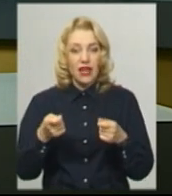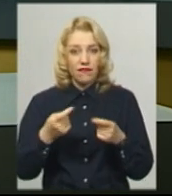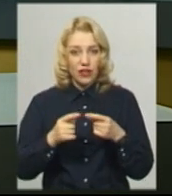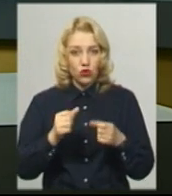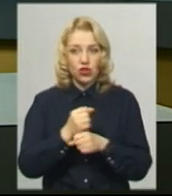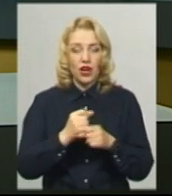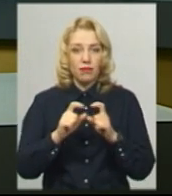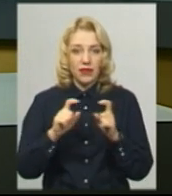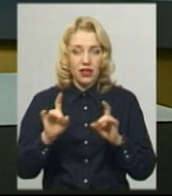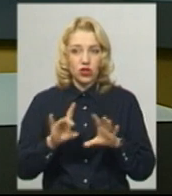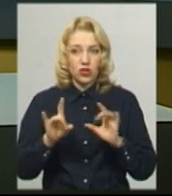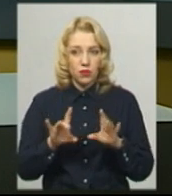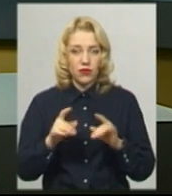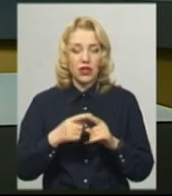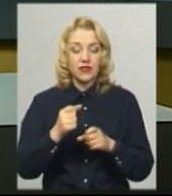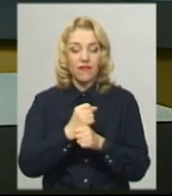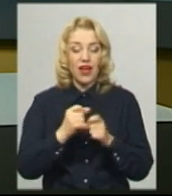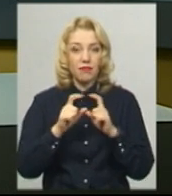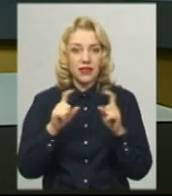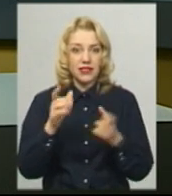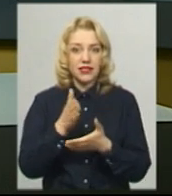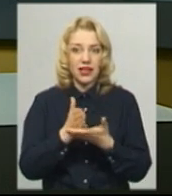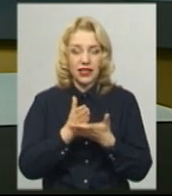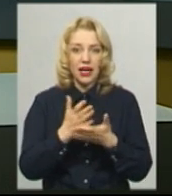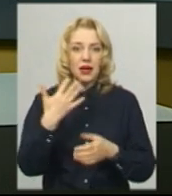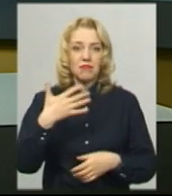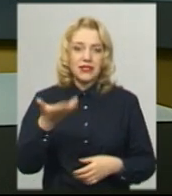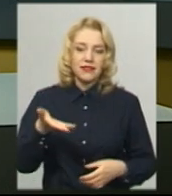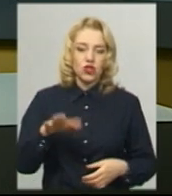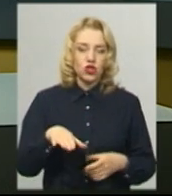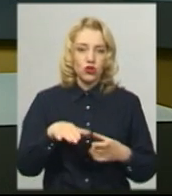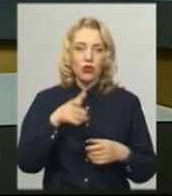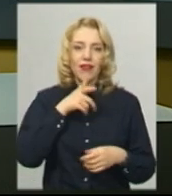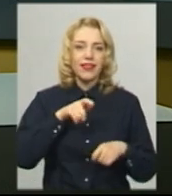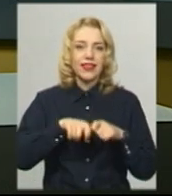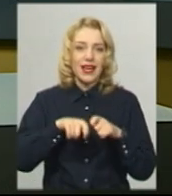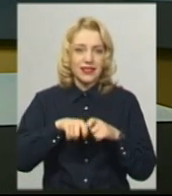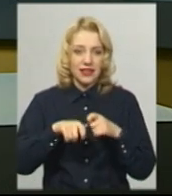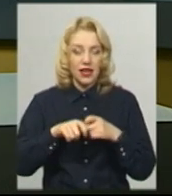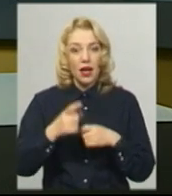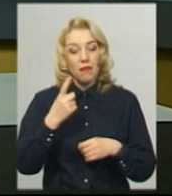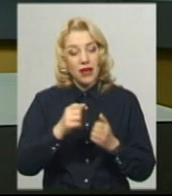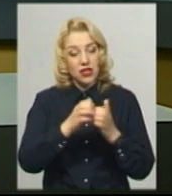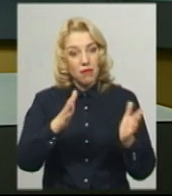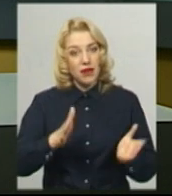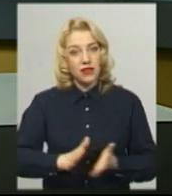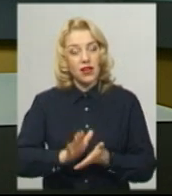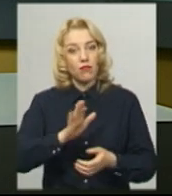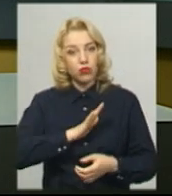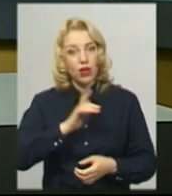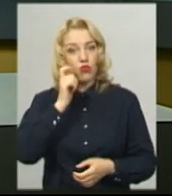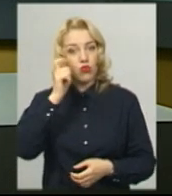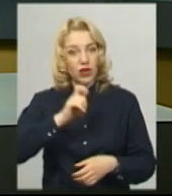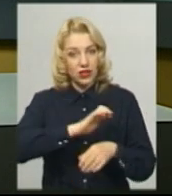Суспільному розповіла, зараз у аптеці в наявності 50 тестів. Перша партія була китайського виробництва, ця ж